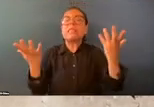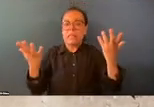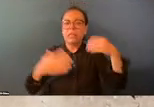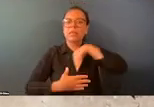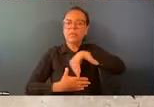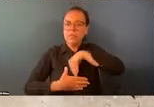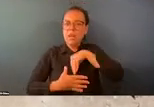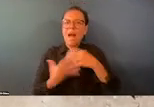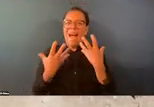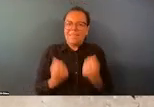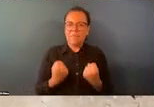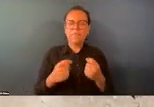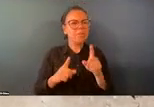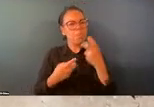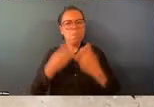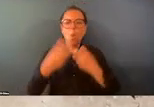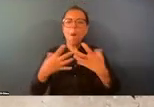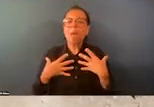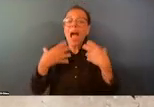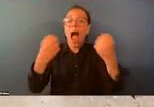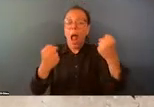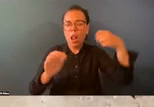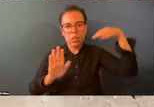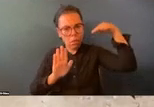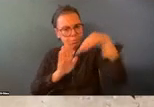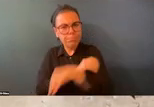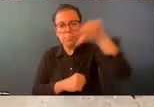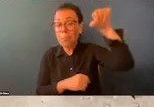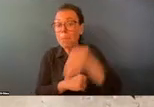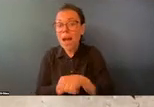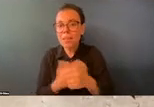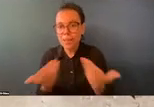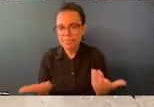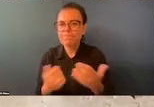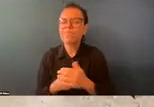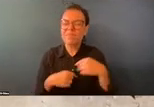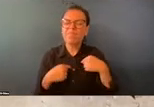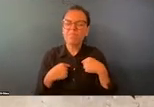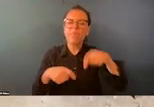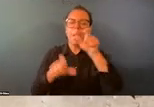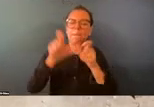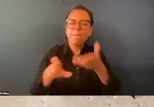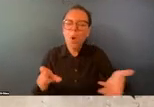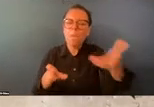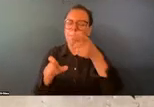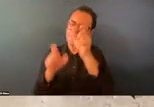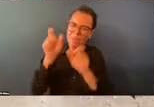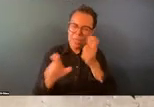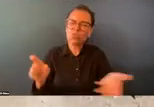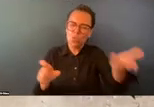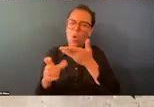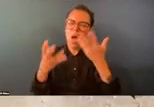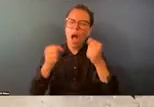и еще вот эти угрозы того, что много вот страданий от этих стихийных бедствий, много женщин